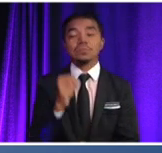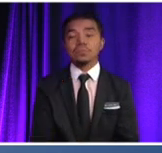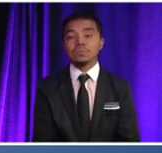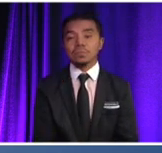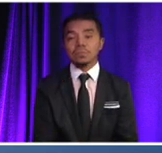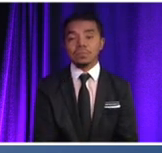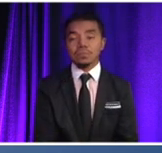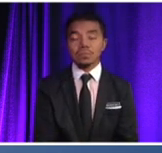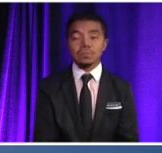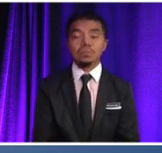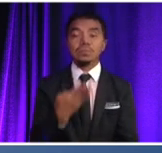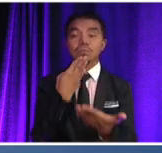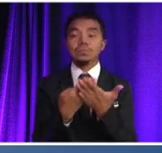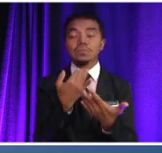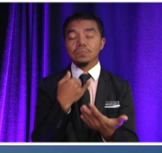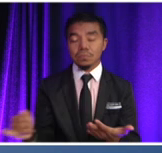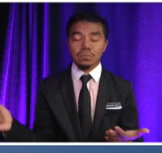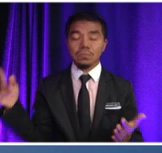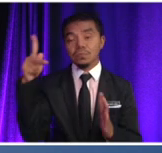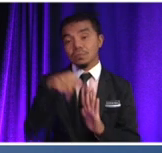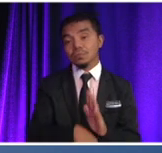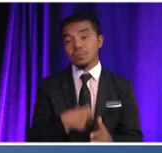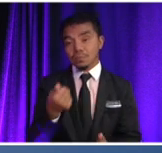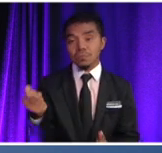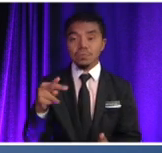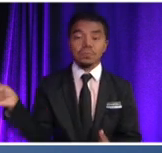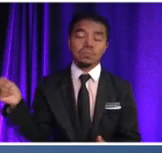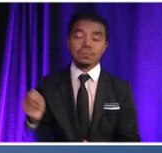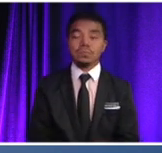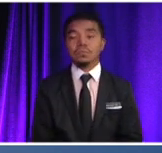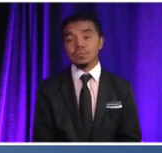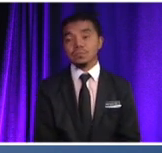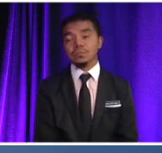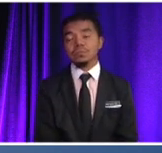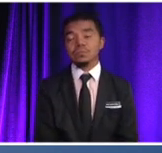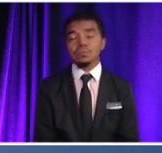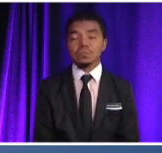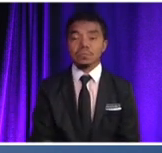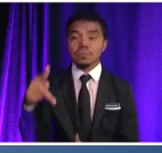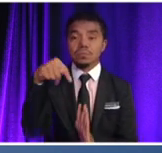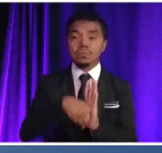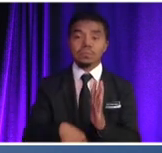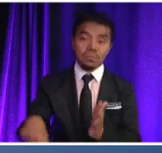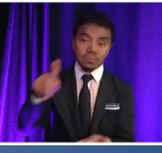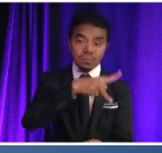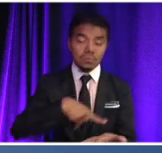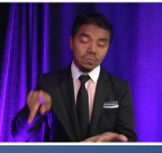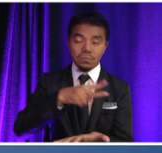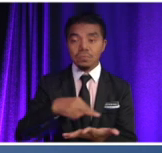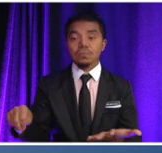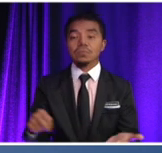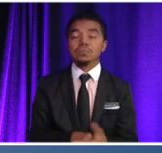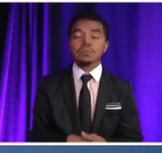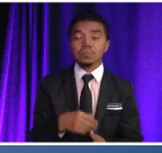membaiki mesin peralatan dan genre jawabannya di penyelenggaraan melibatkan ekspek